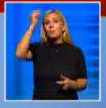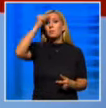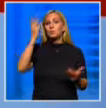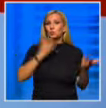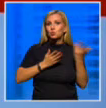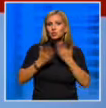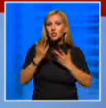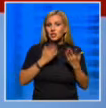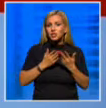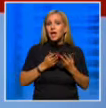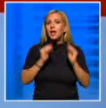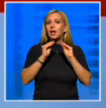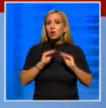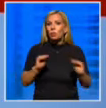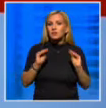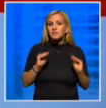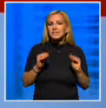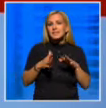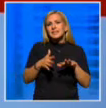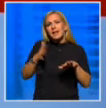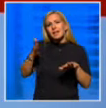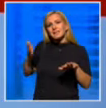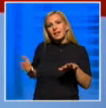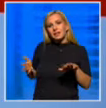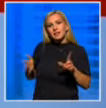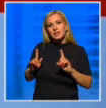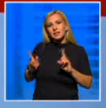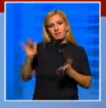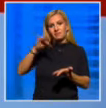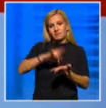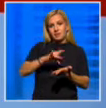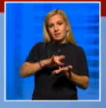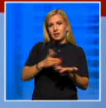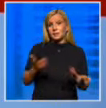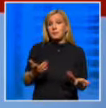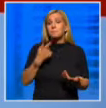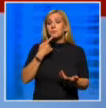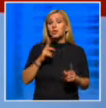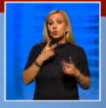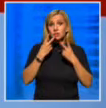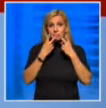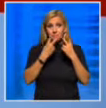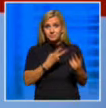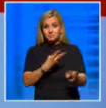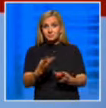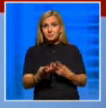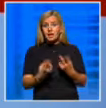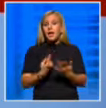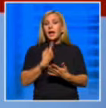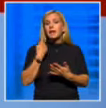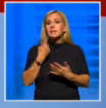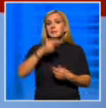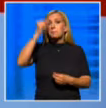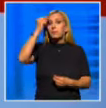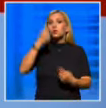българското образование сякаш остава в периферията на политическия разговор, а не в центъра му? Защо станахме свидетели на единственият